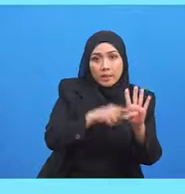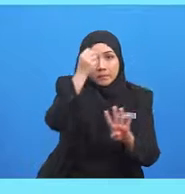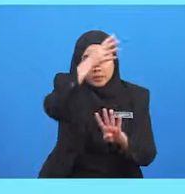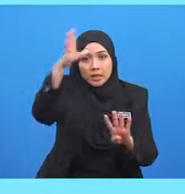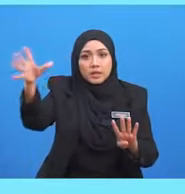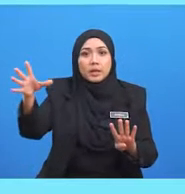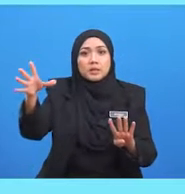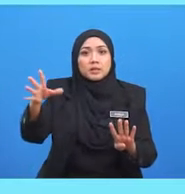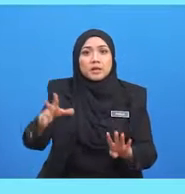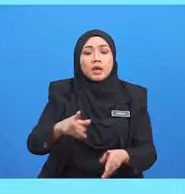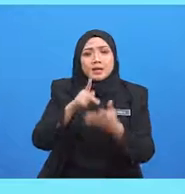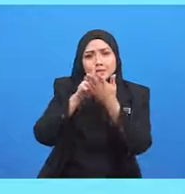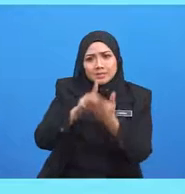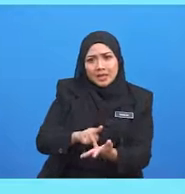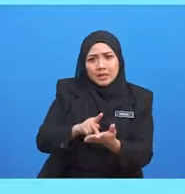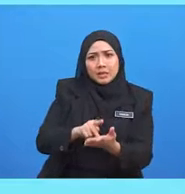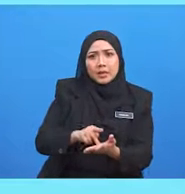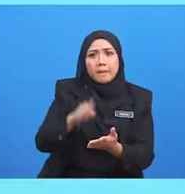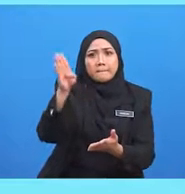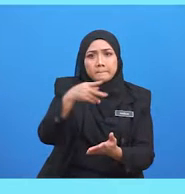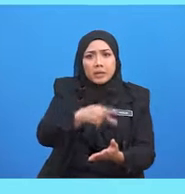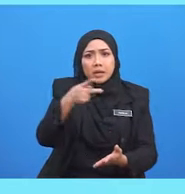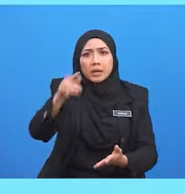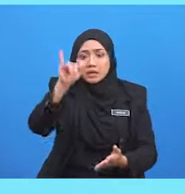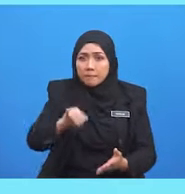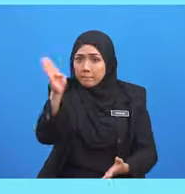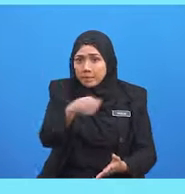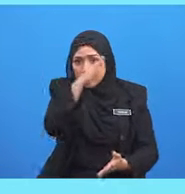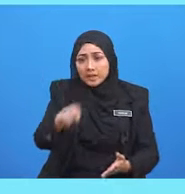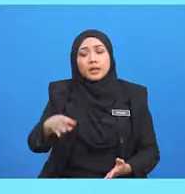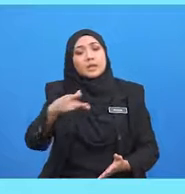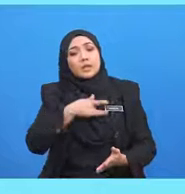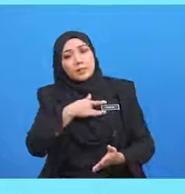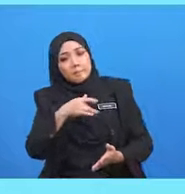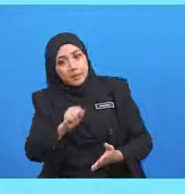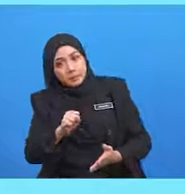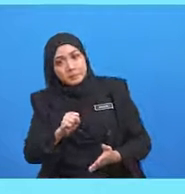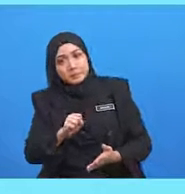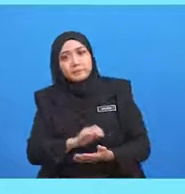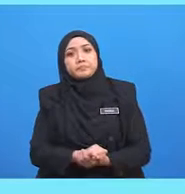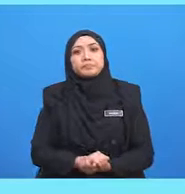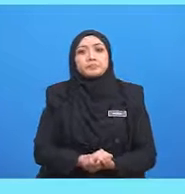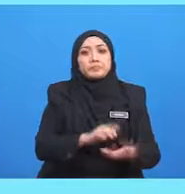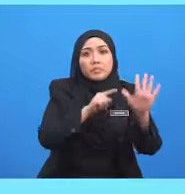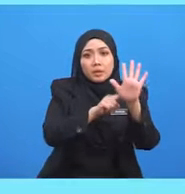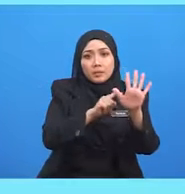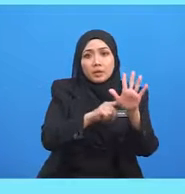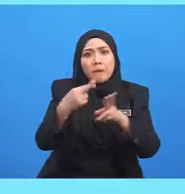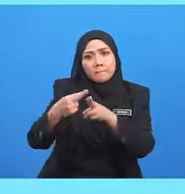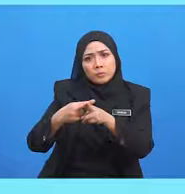yang membatalkan iman. Dan kelima, iaitu yang terakhir, merumuskan